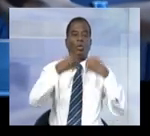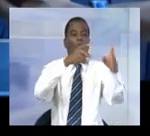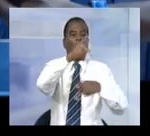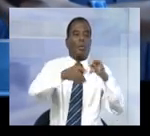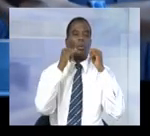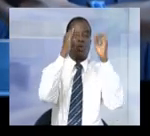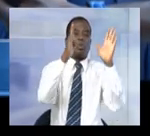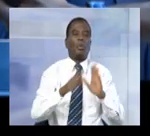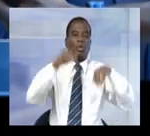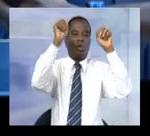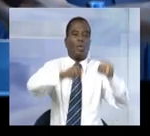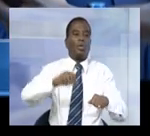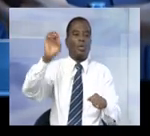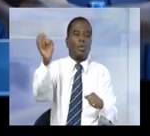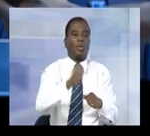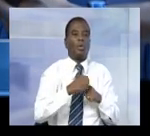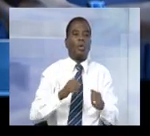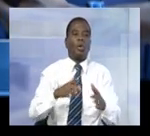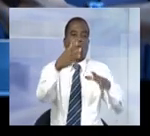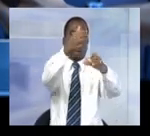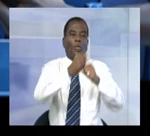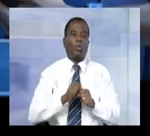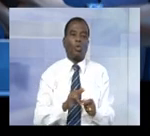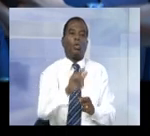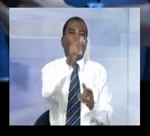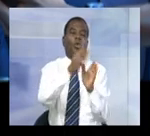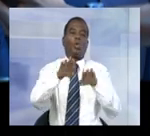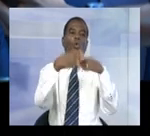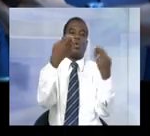peuple ivoirien la possibilité d'avoir un aéroport ouvert